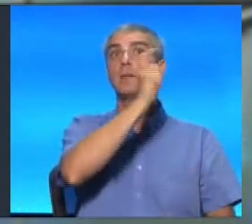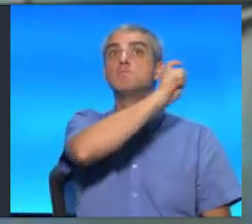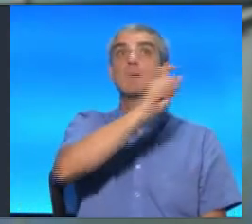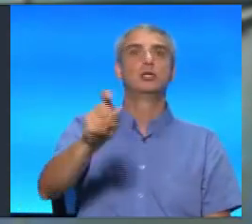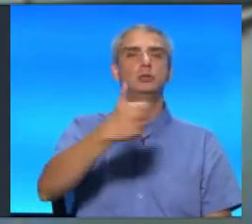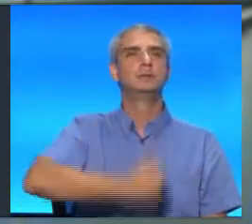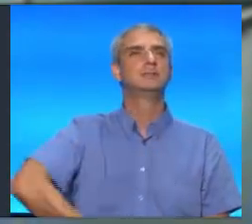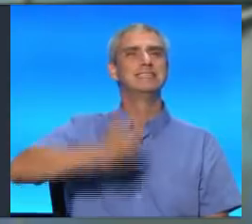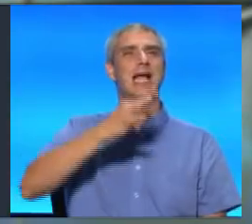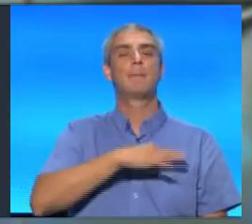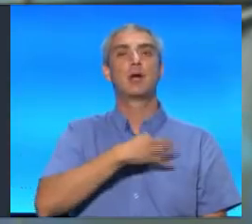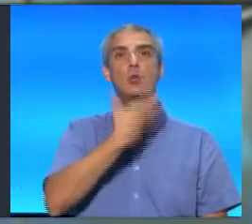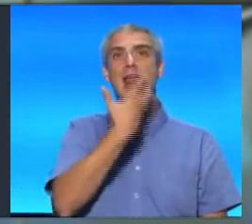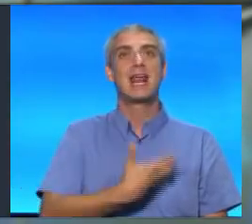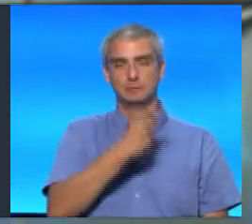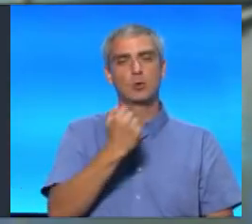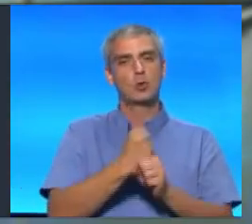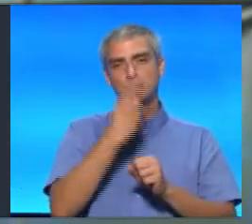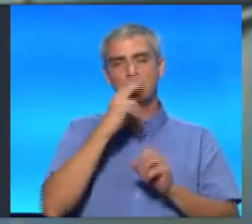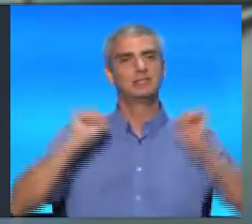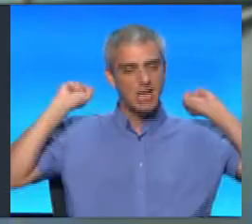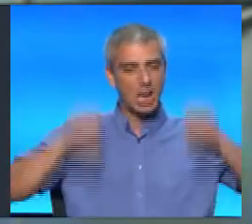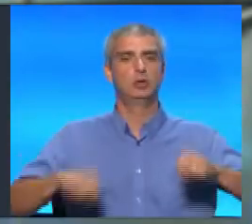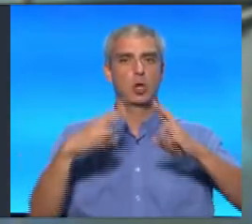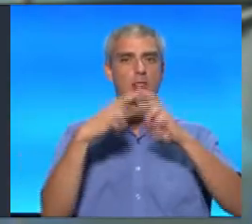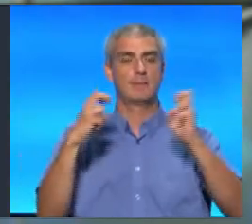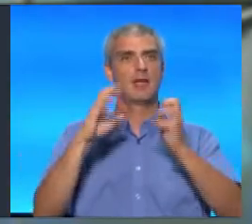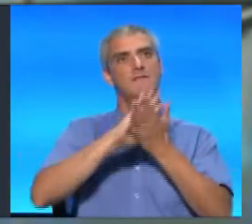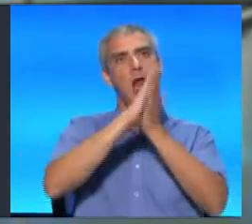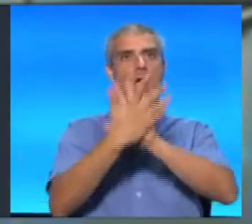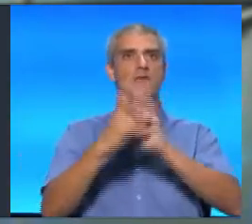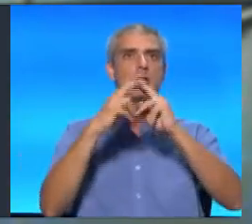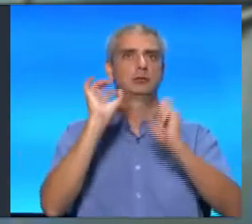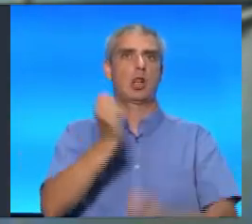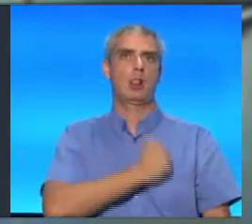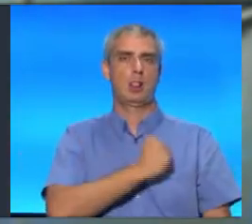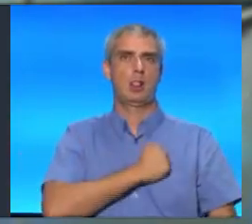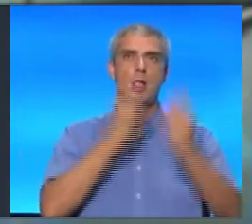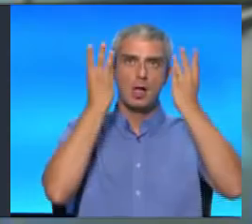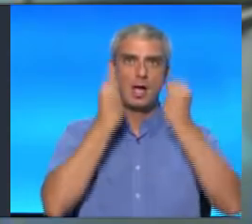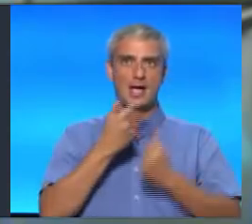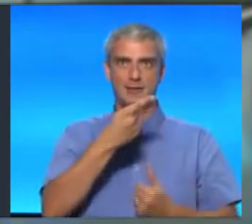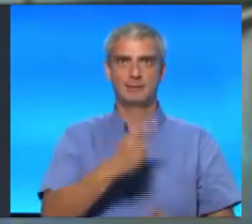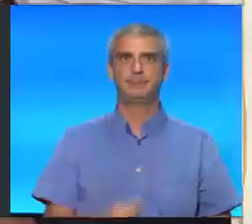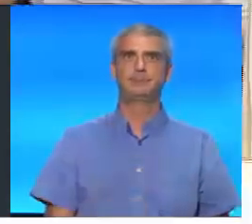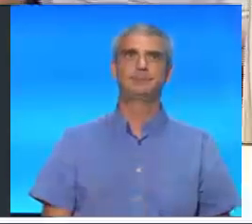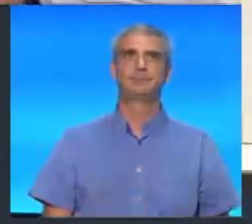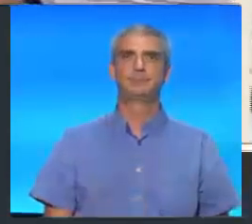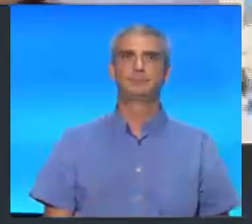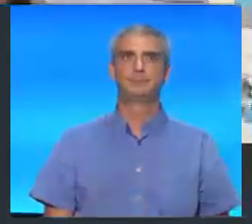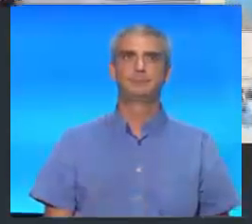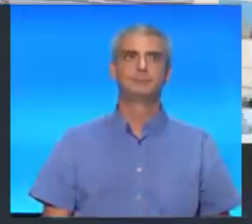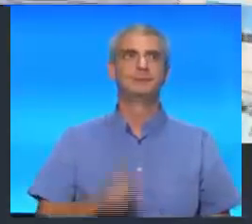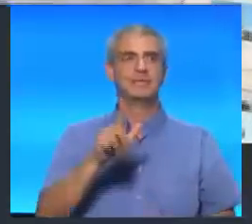השר ליצמן שהוא עושה הכל כדי לשלוט בעיר וגם להפוך אותה לחרדית. אסף פוזיילוב עם תמונת המצב משם. זו